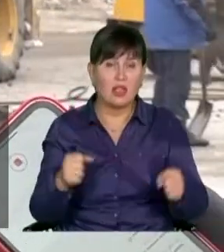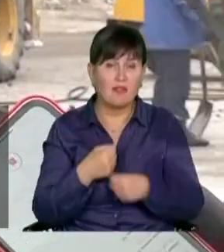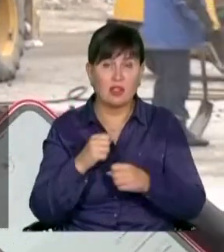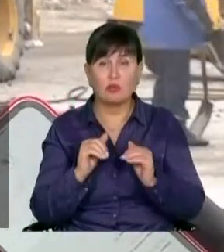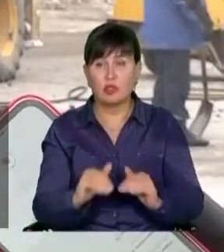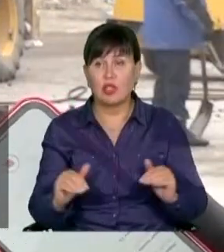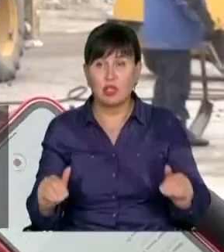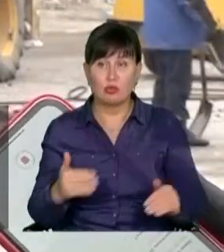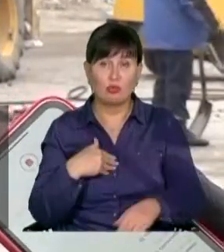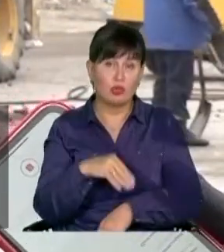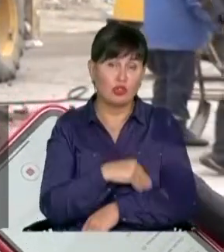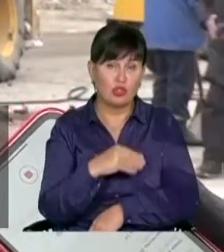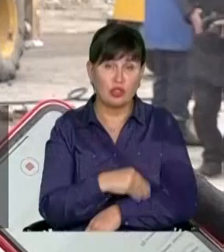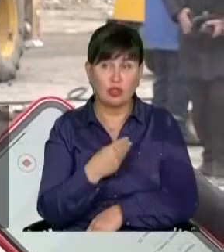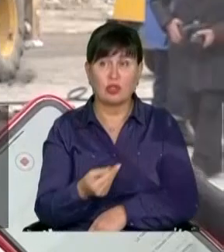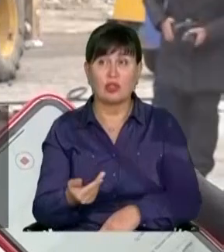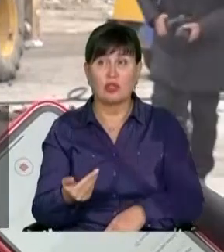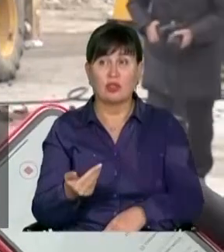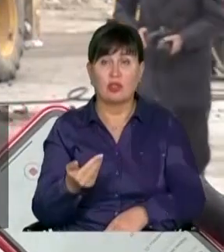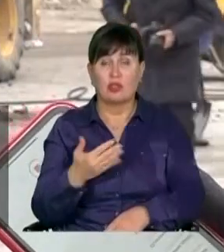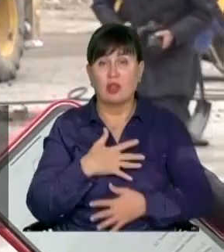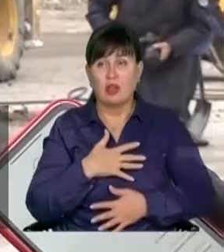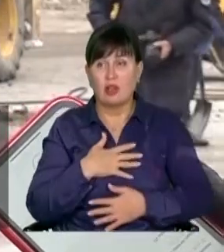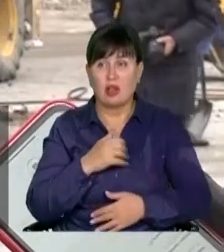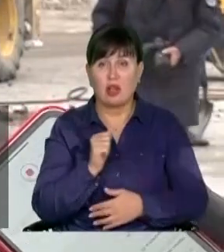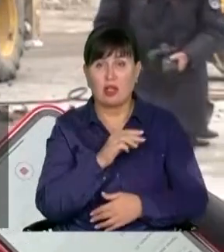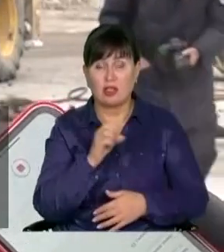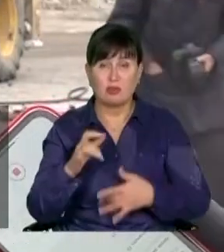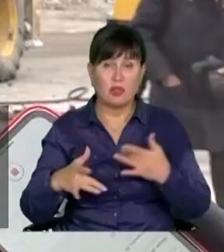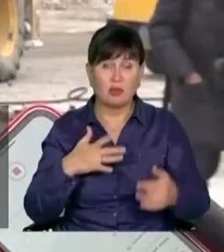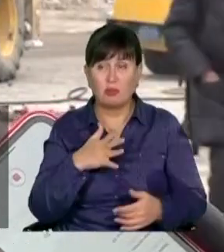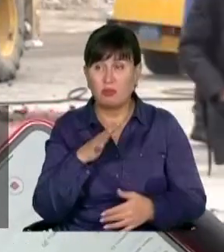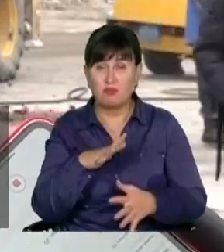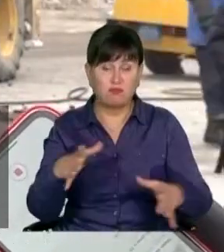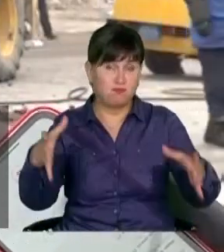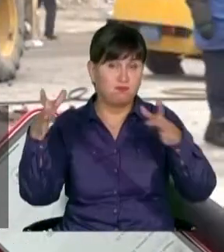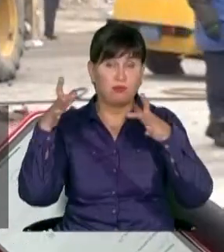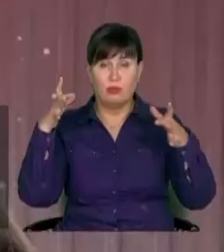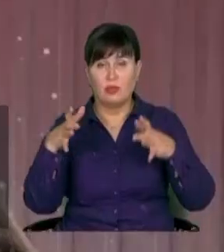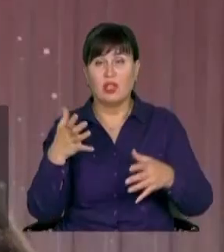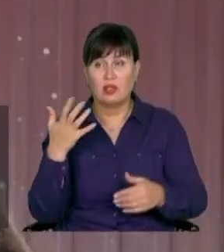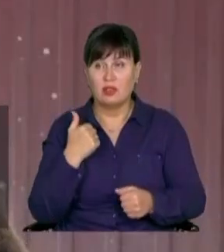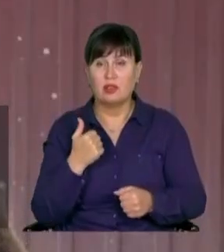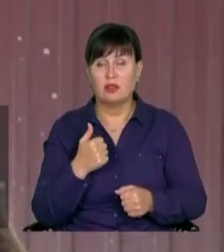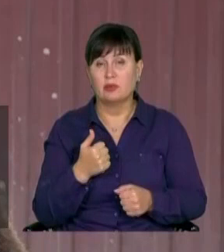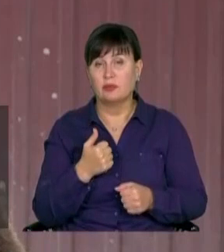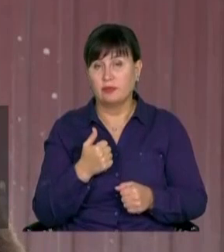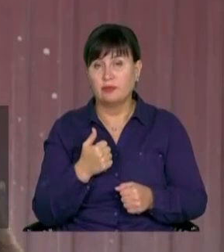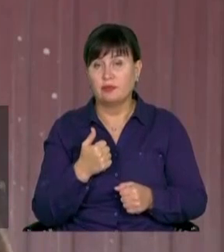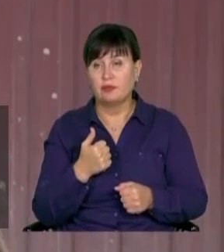дети, вот у меня жена астматик, не астматик, а чуть до астмы не довело. Вот это вся пыль, это все здесь облако стояло. Когда час пик идет...